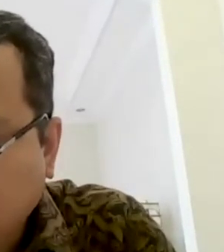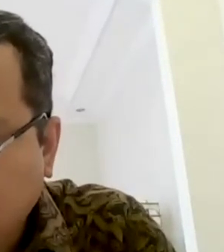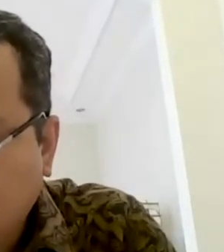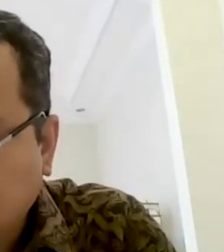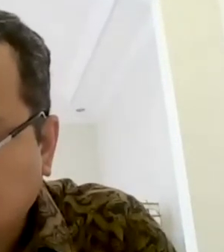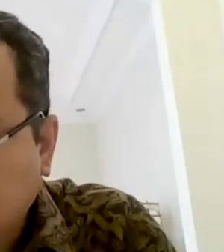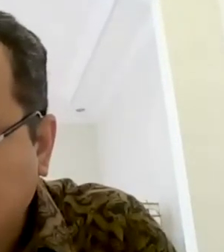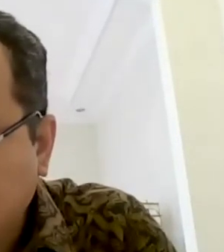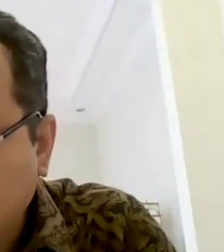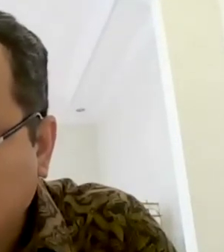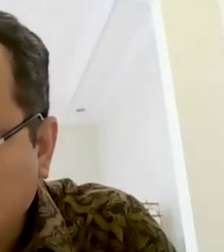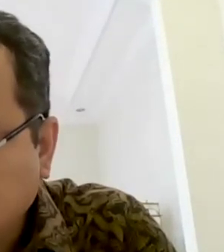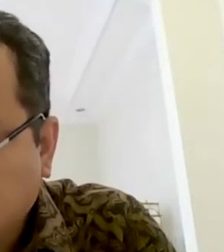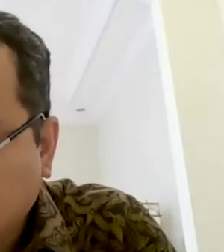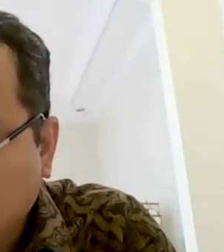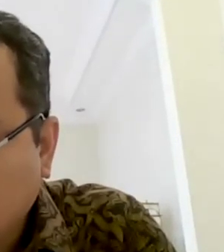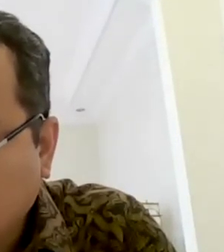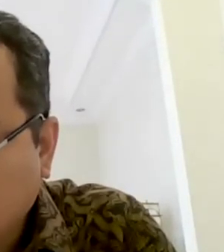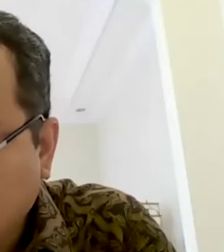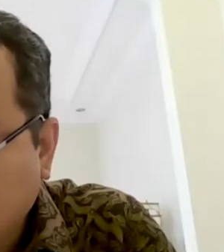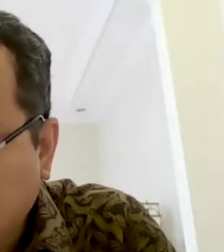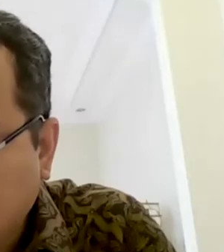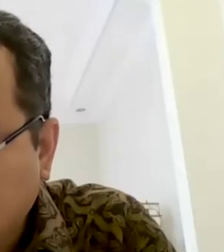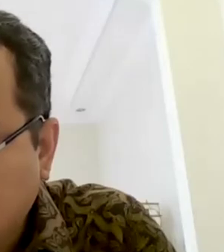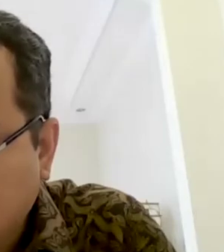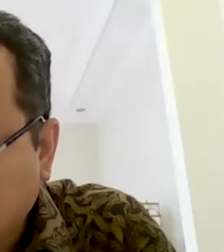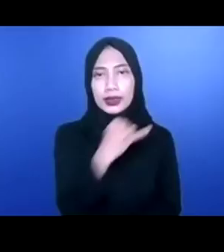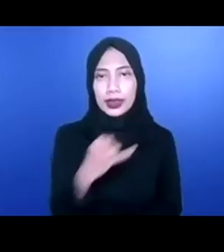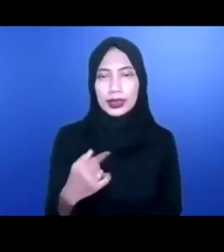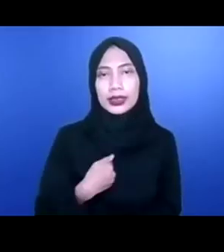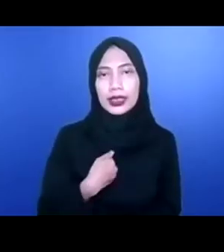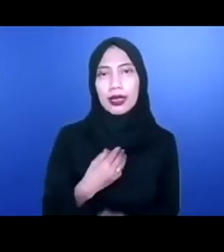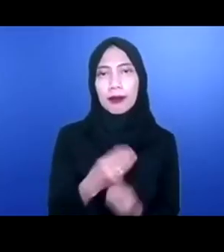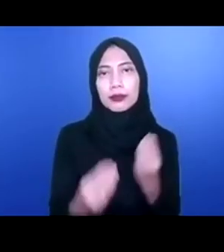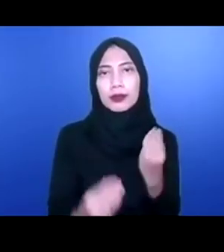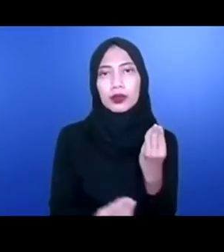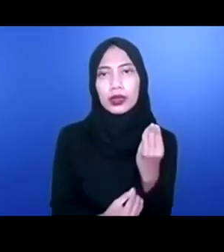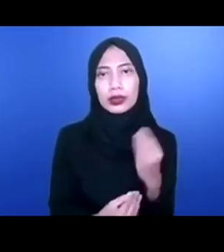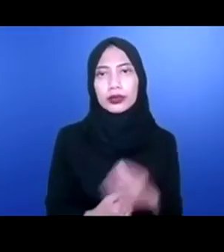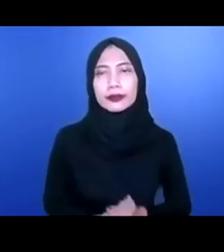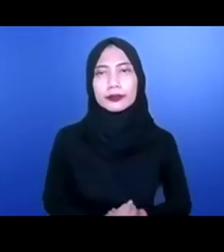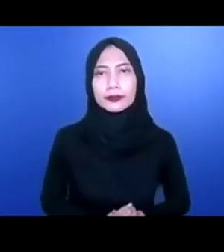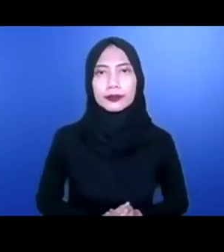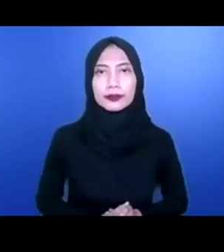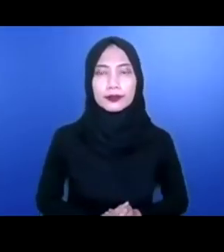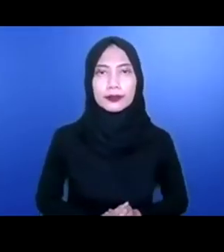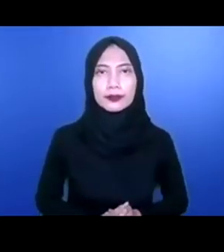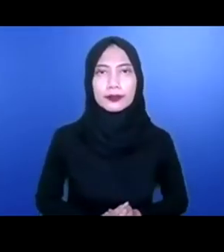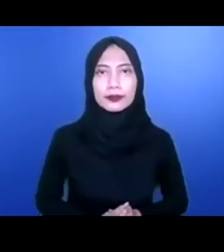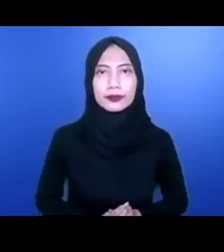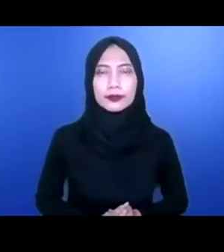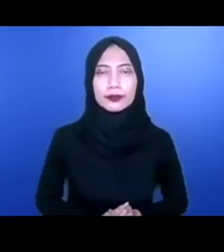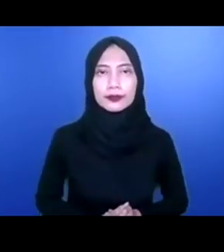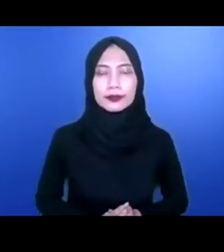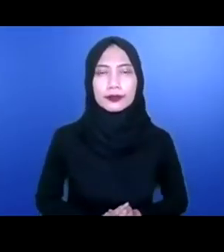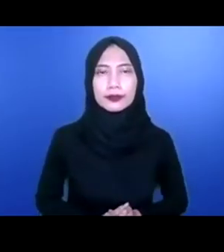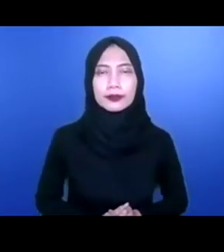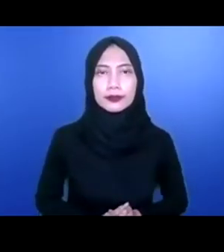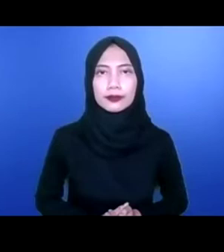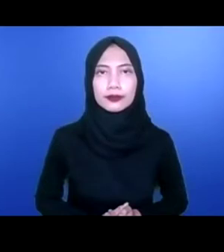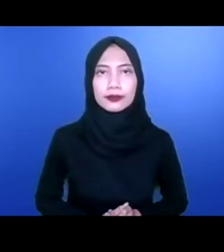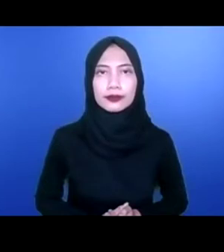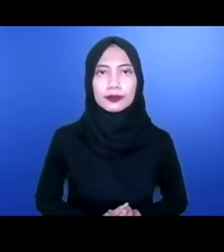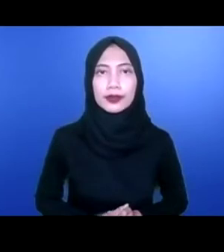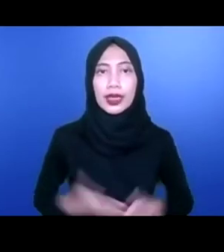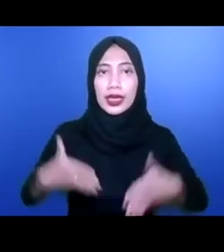banggakan, sebagai penutup saya mewakili Bapak Ibu semua dengan ini menyambut baik adanya Inclusive